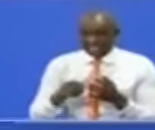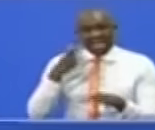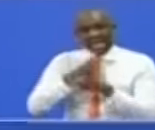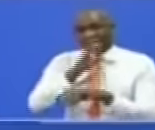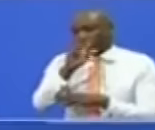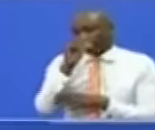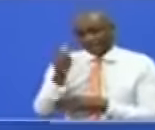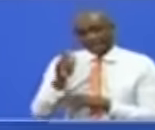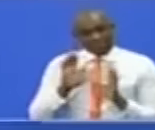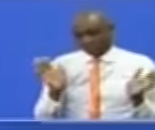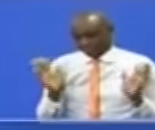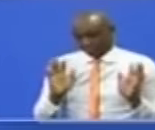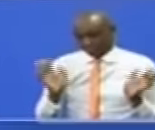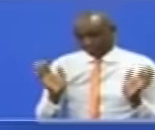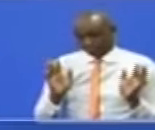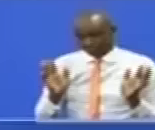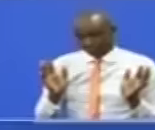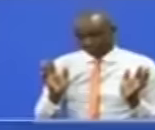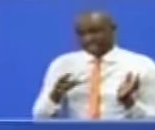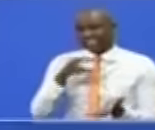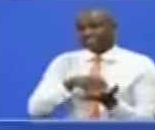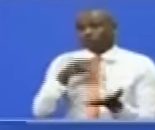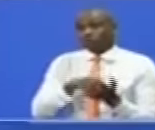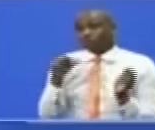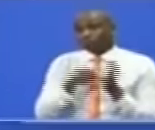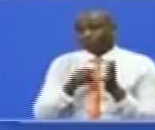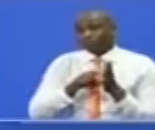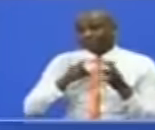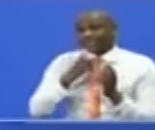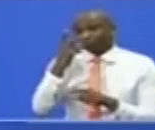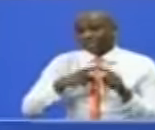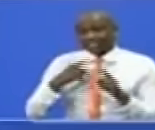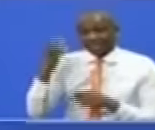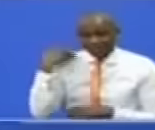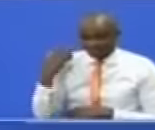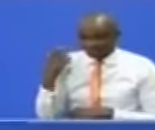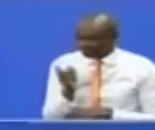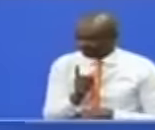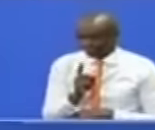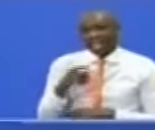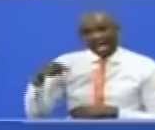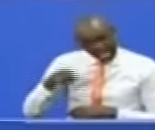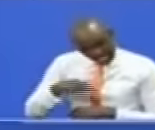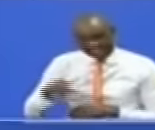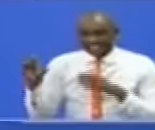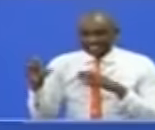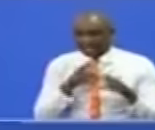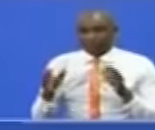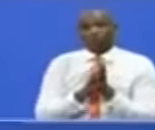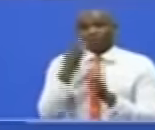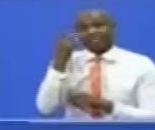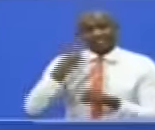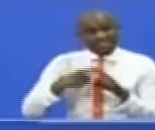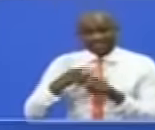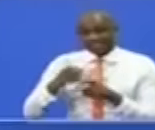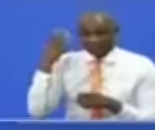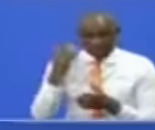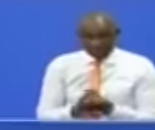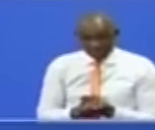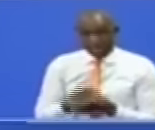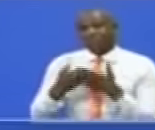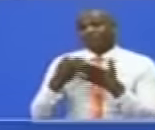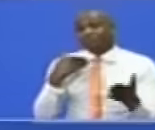kwamba ili hali ya taharuki ilianza mwaka 2 iliyopita. Sisi tumetezeka kwa zaidi ya miaka 30 iliyopita